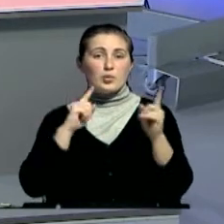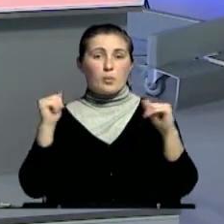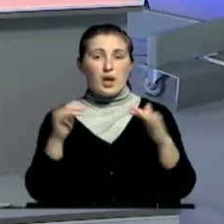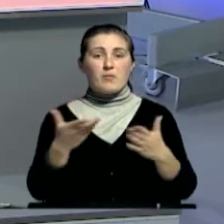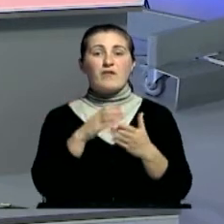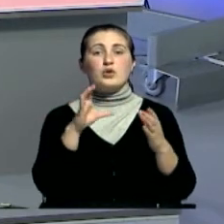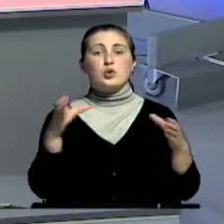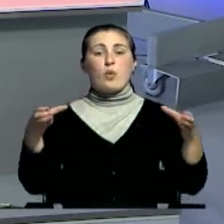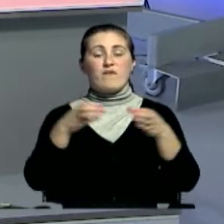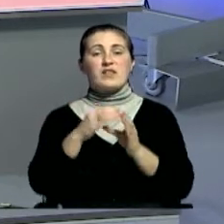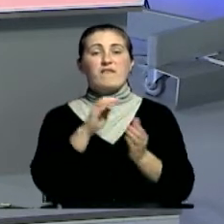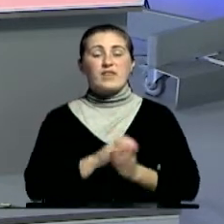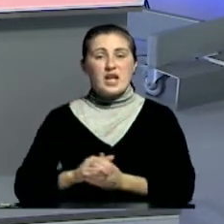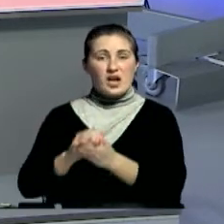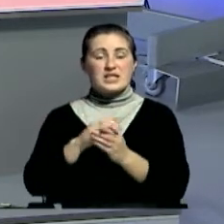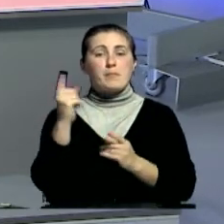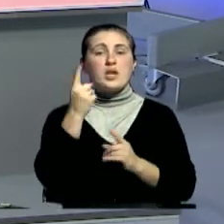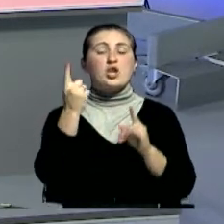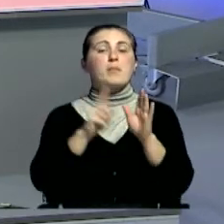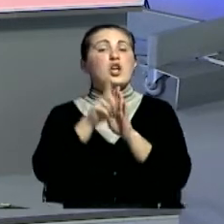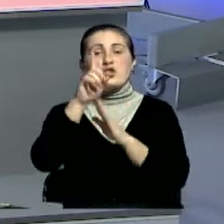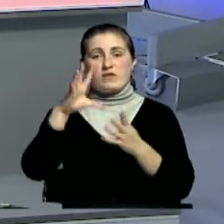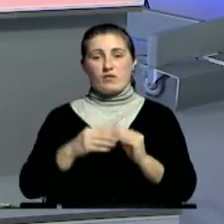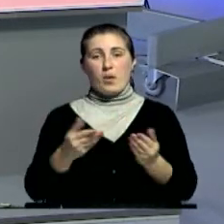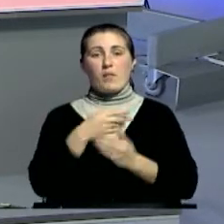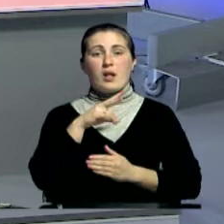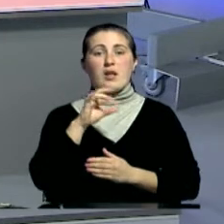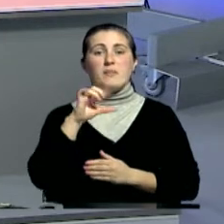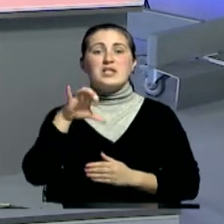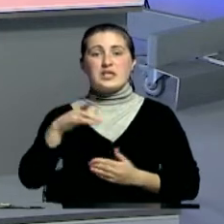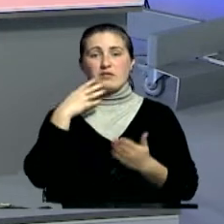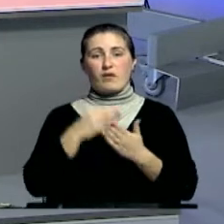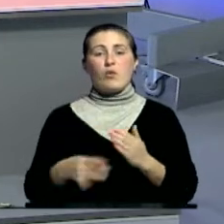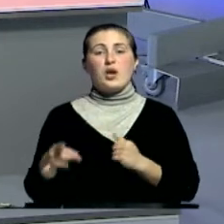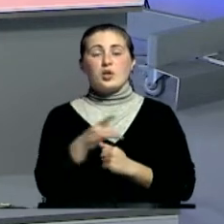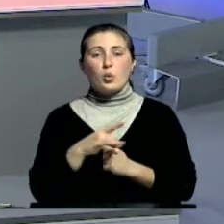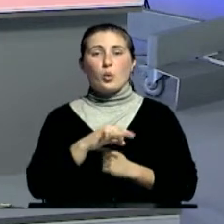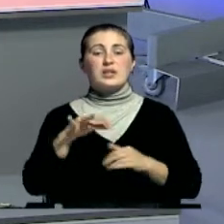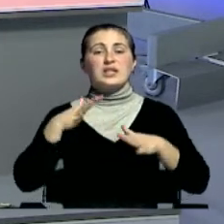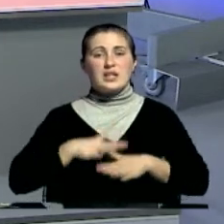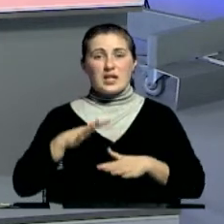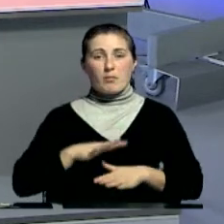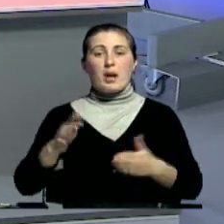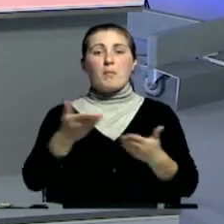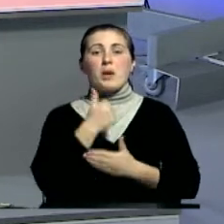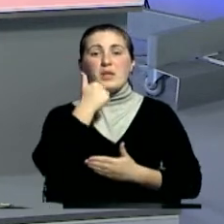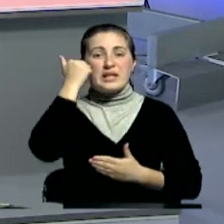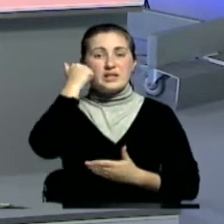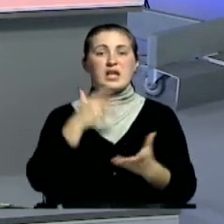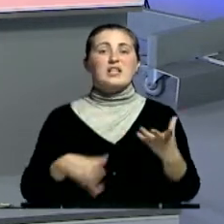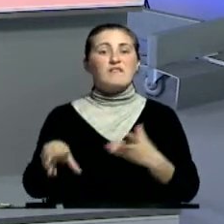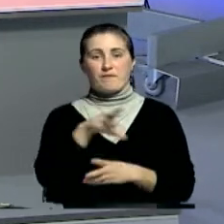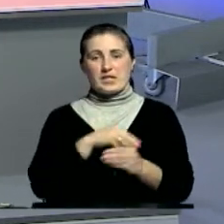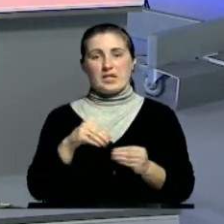Совете Федерации, прежде всего, мы лоббисты своего региона, мы лоббисты Крыма, безусловно. И мы благодарны всем,